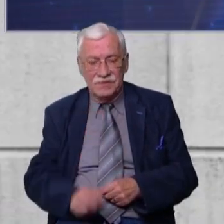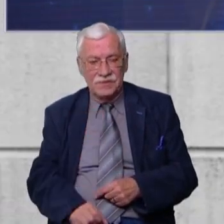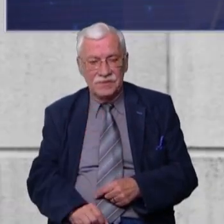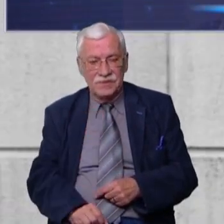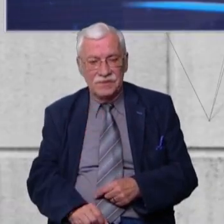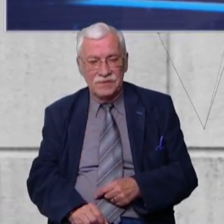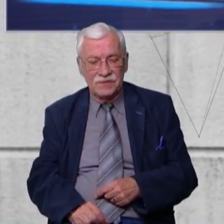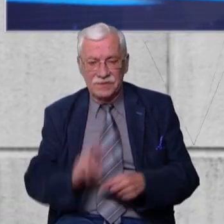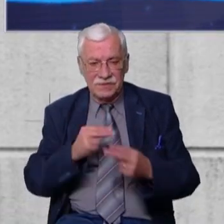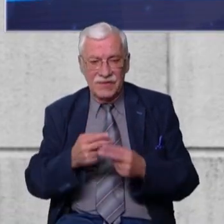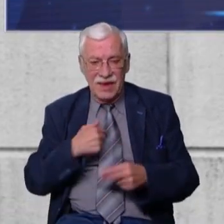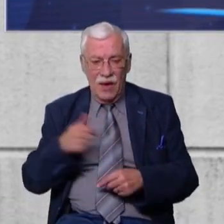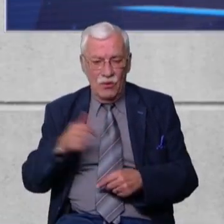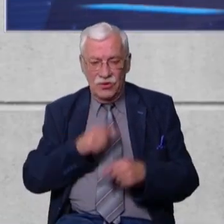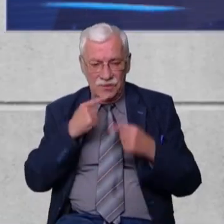Muszę powiedzieć, że nie.